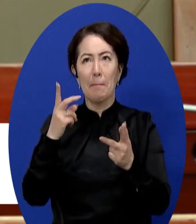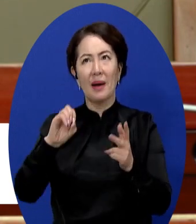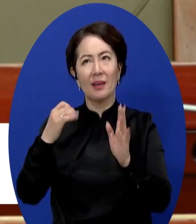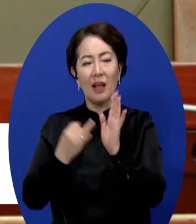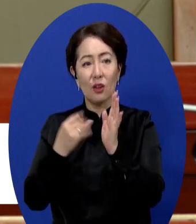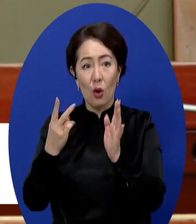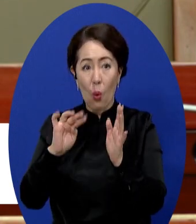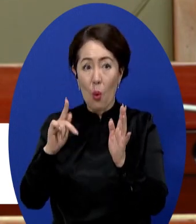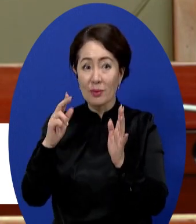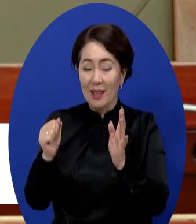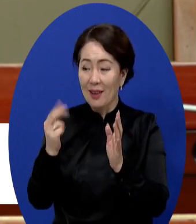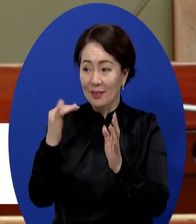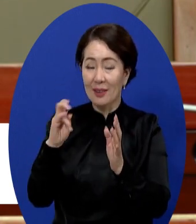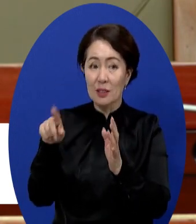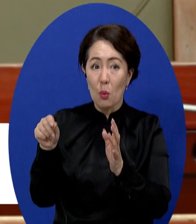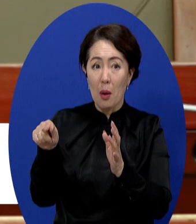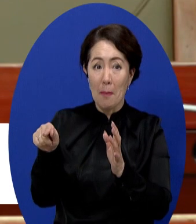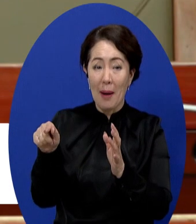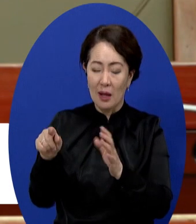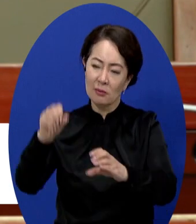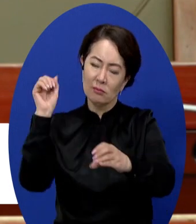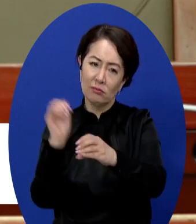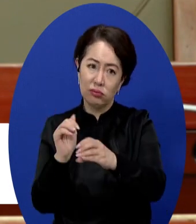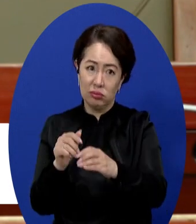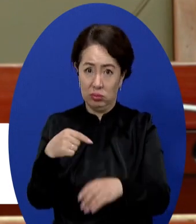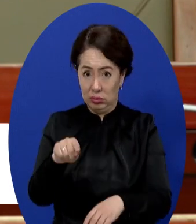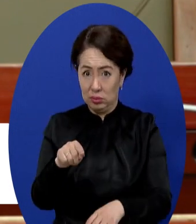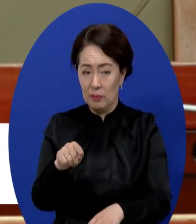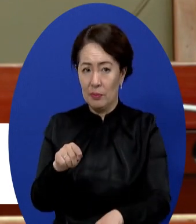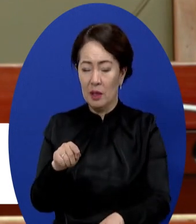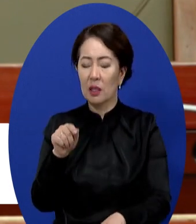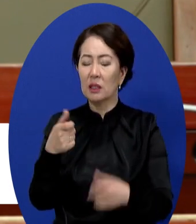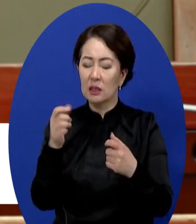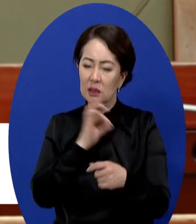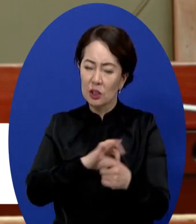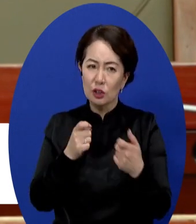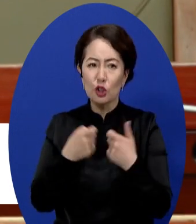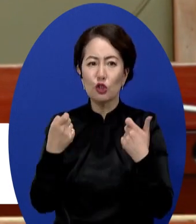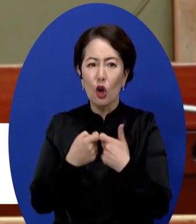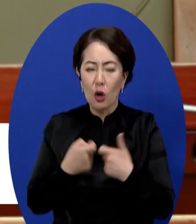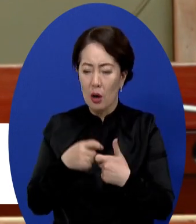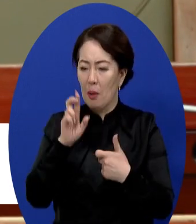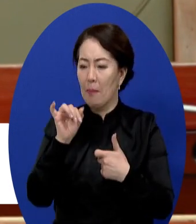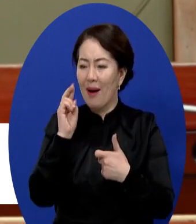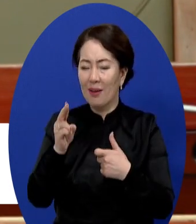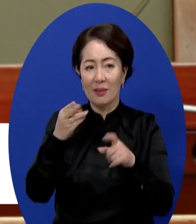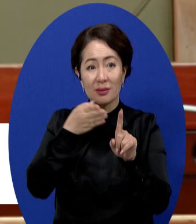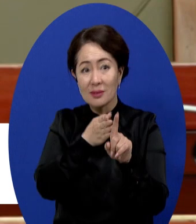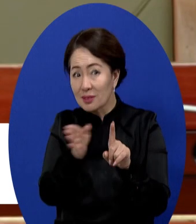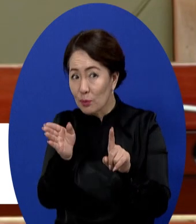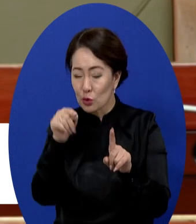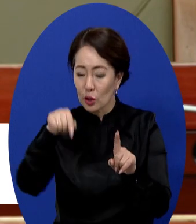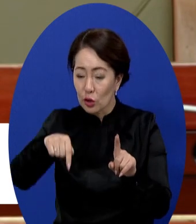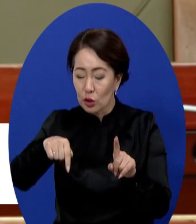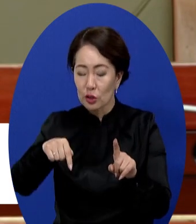эдгээр дансуудаа ашиглаж за зохих банкудаар дамжуулж өнөөдрөөс